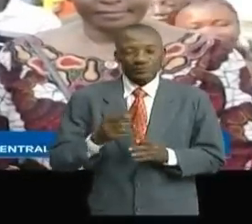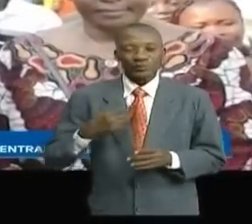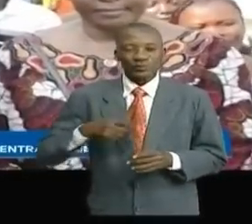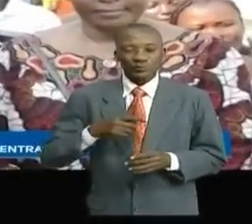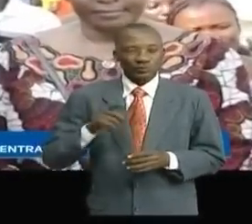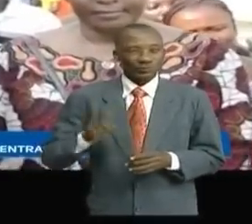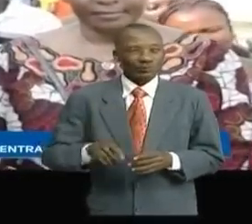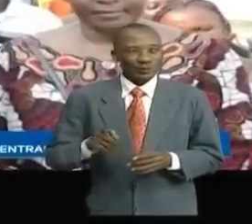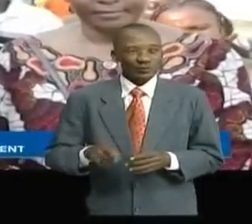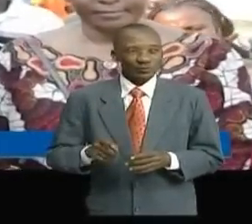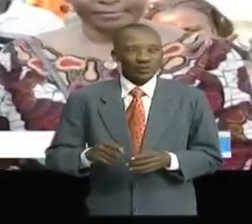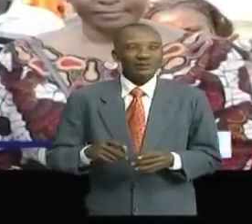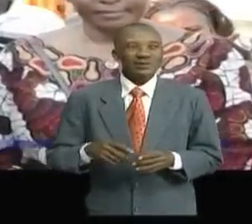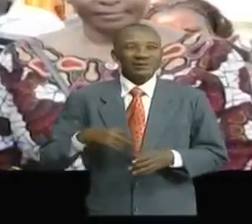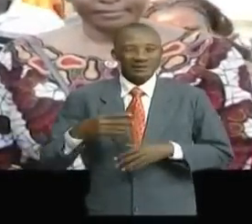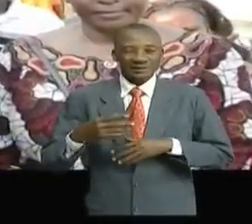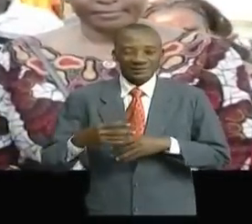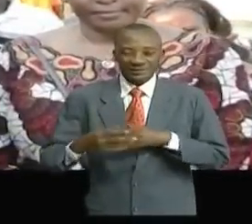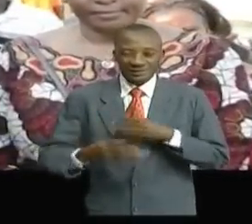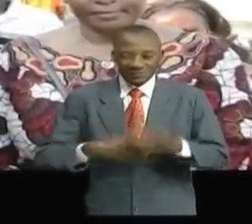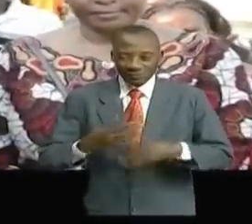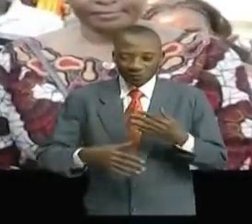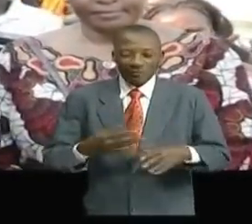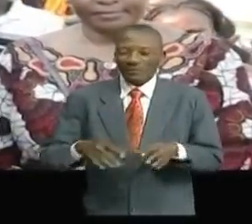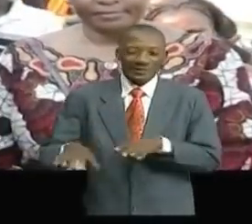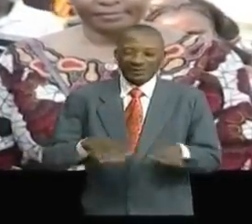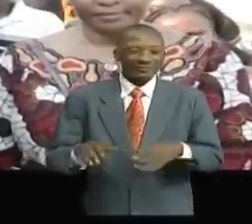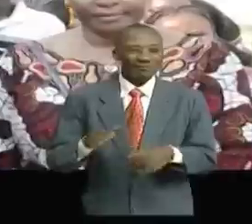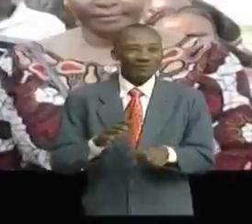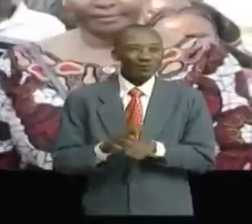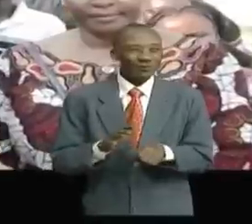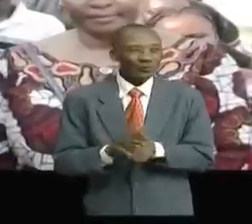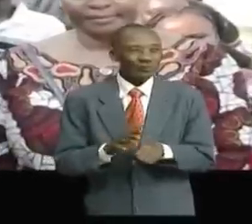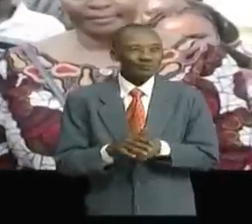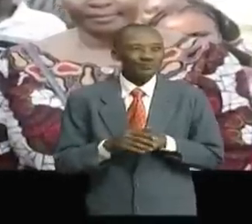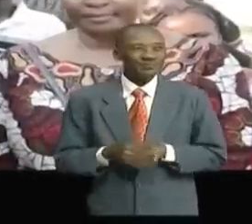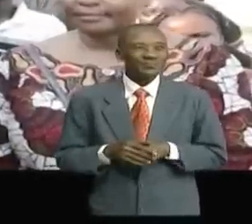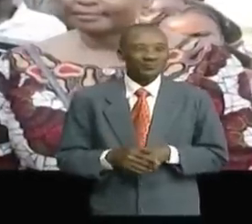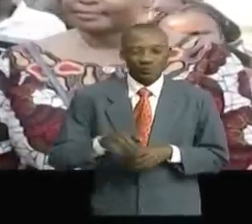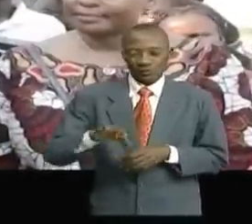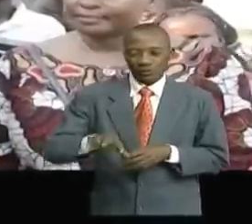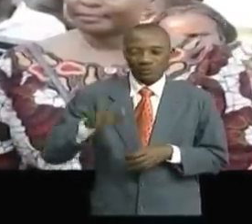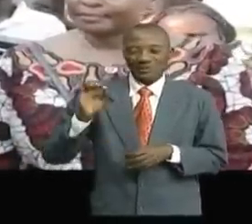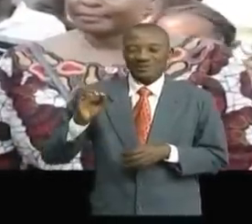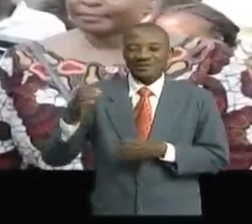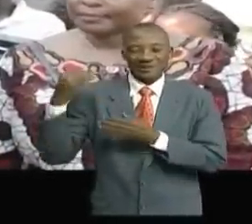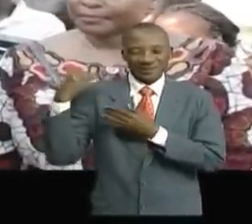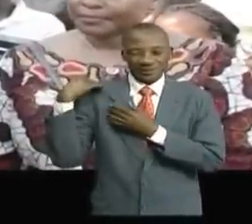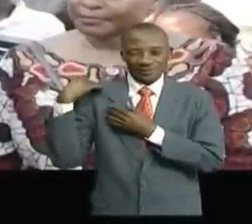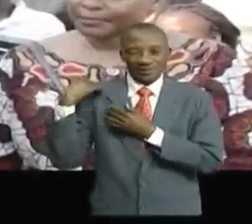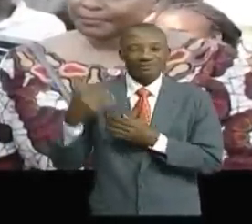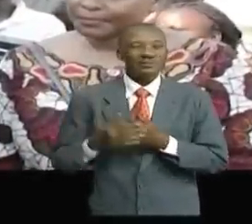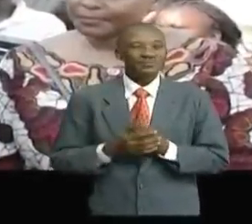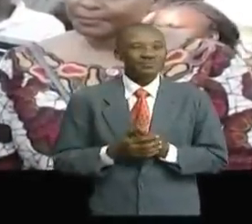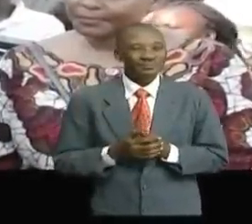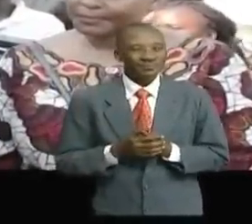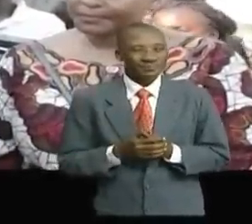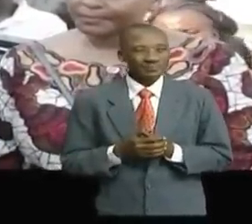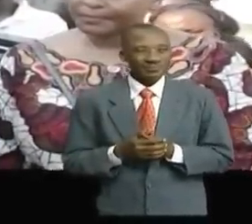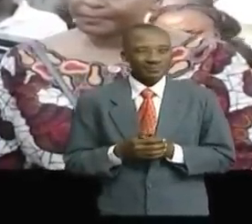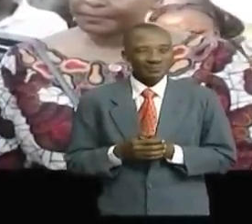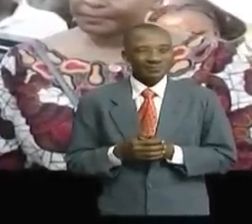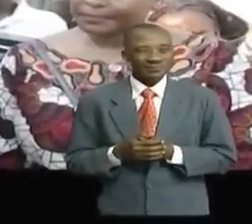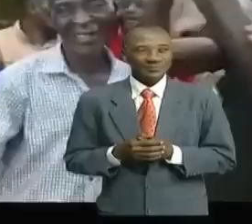avons besoin de sécurité et nous avons aussi besoin de choisir les leaders. En 2006, 2011 et